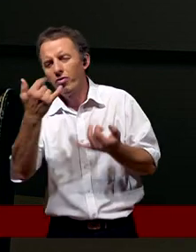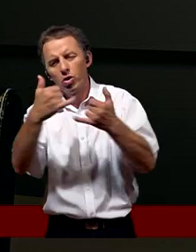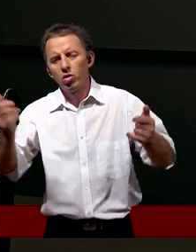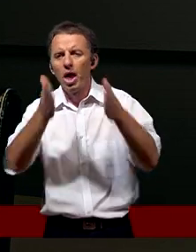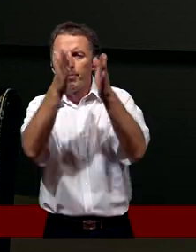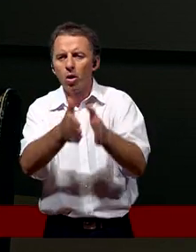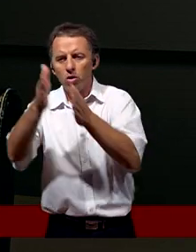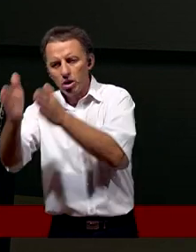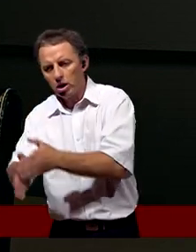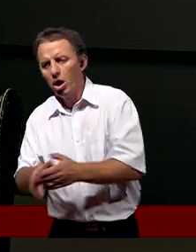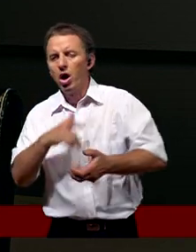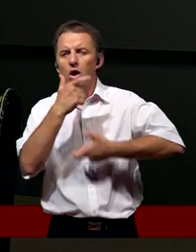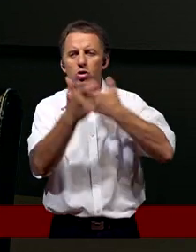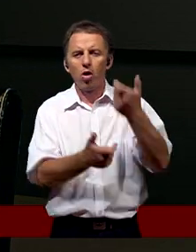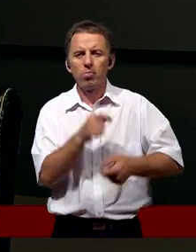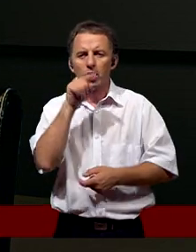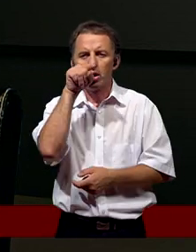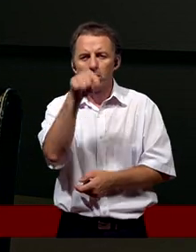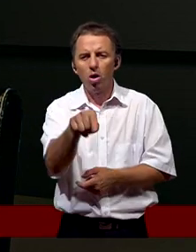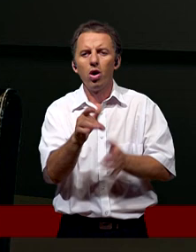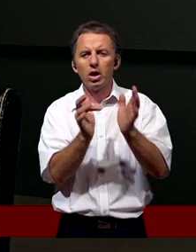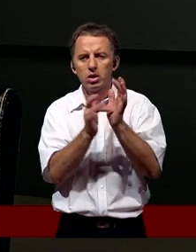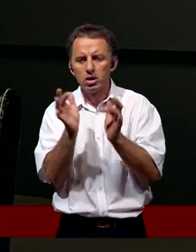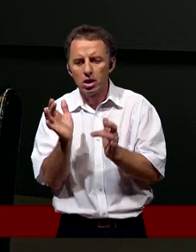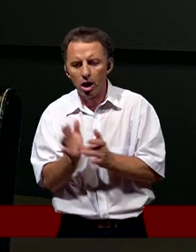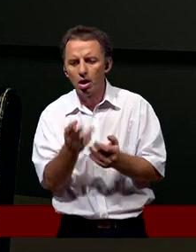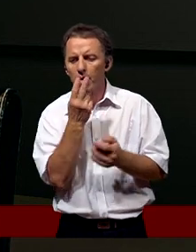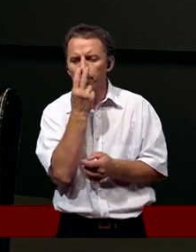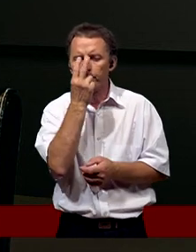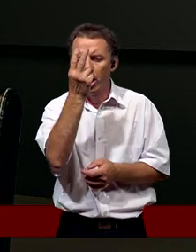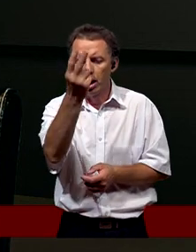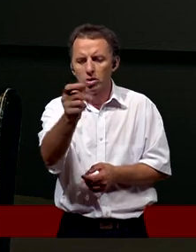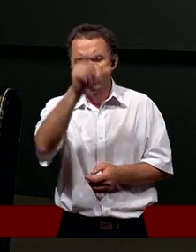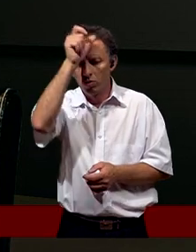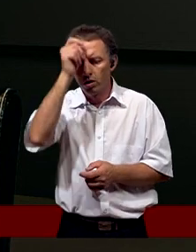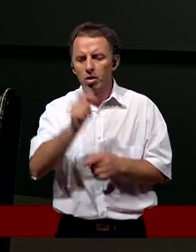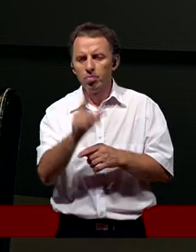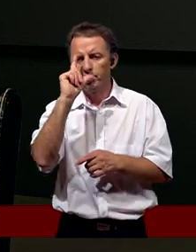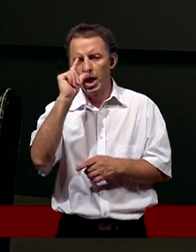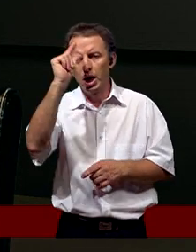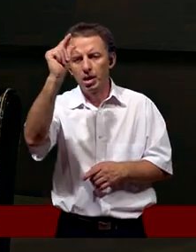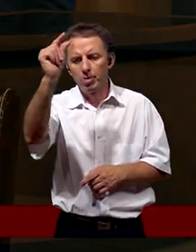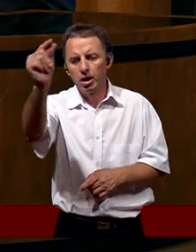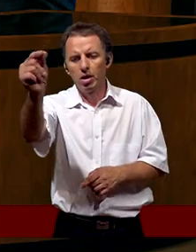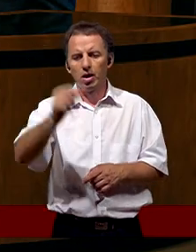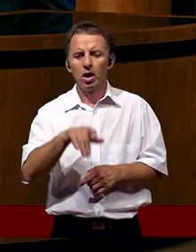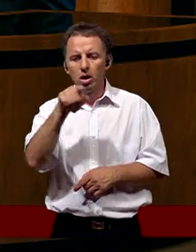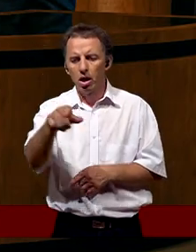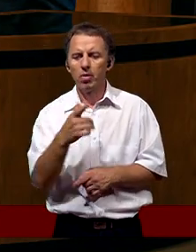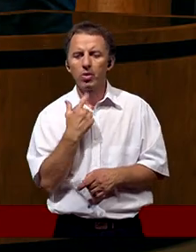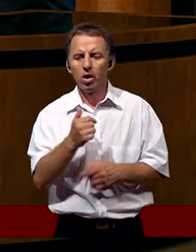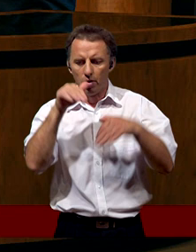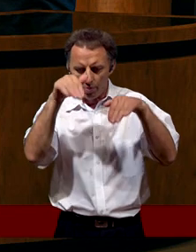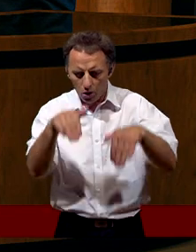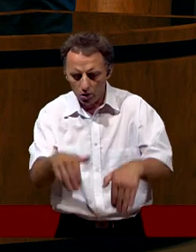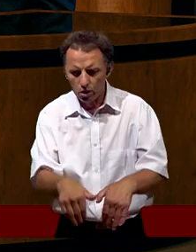innej postaci, żebyśmy to robili właśnie dlatego, że Jezus patrzy na tego człowieka z tej perspektywy. I w tym momencie, kiedy